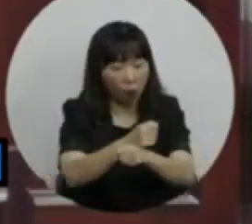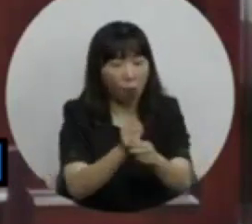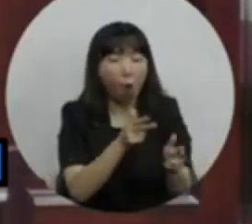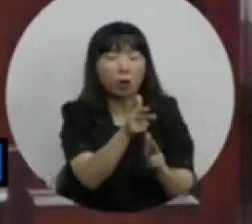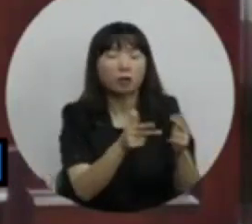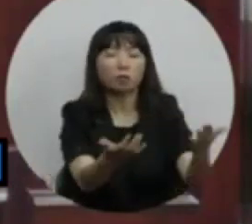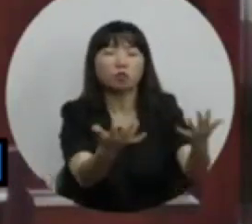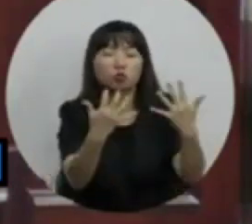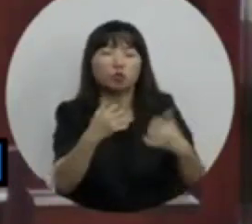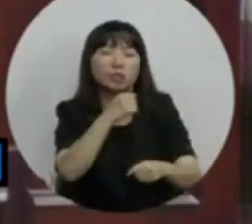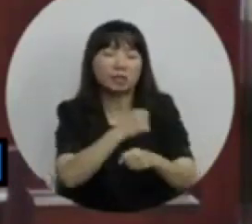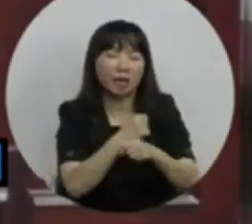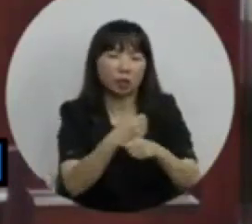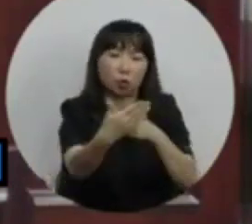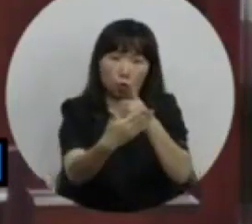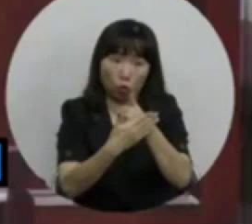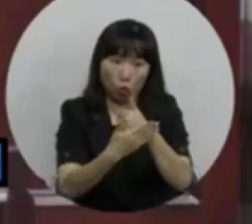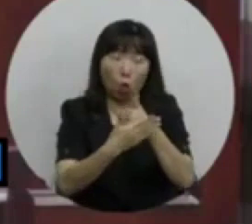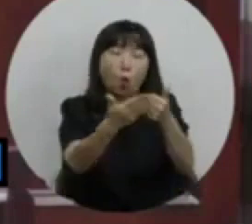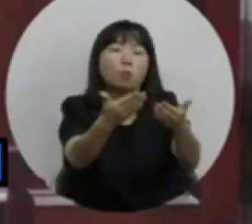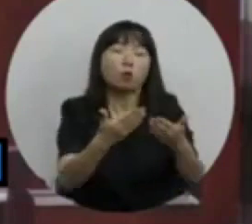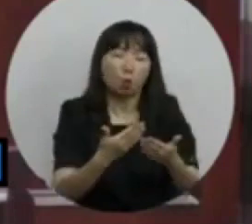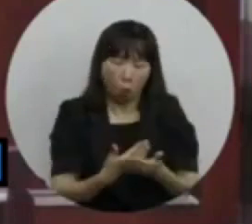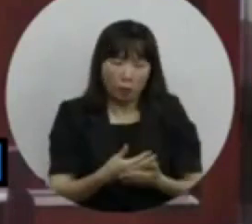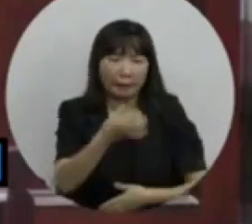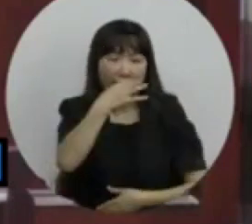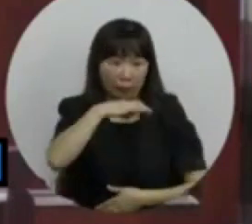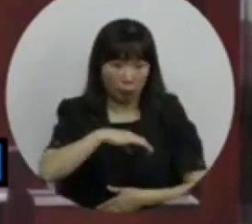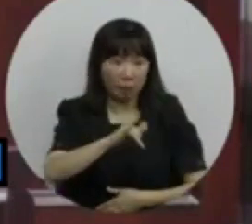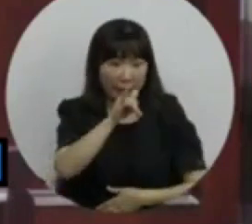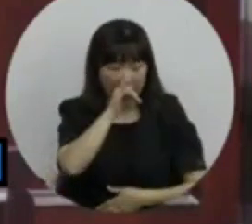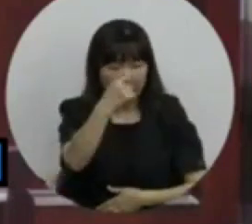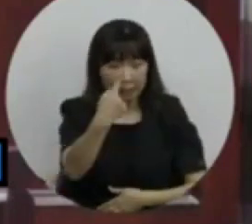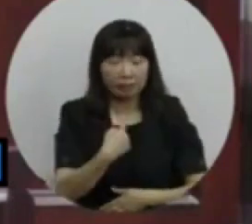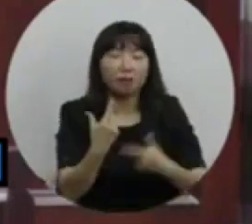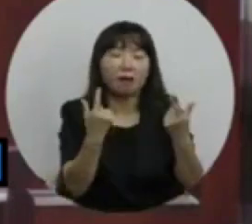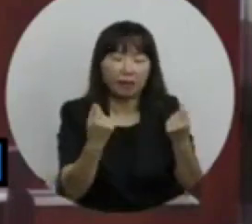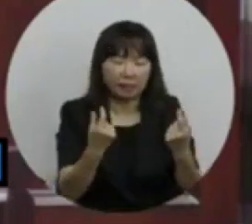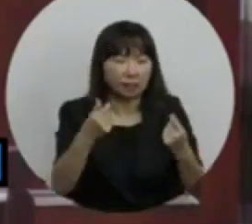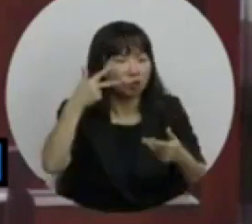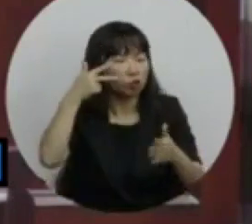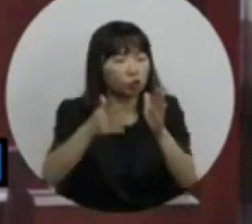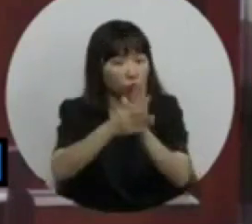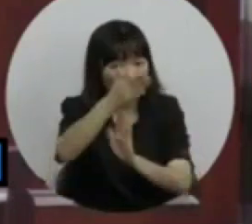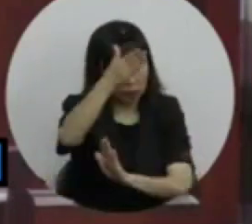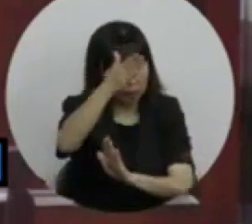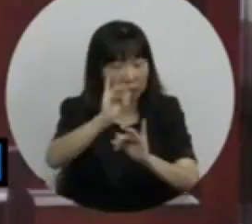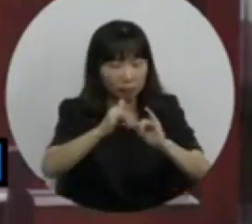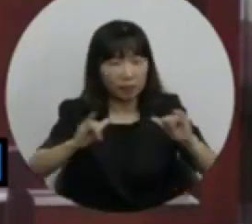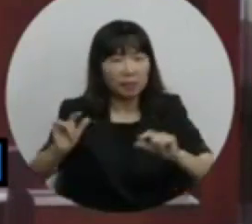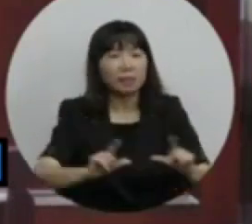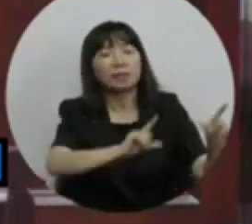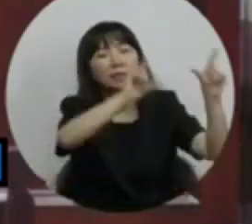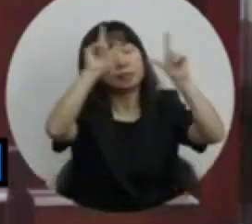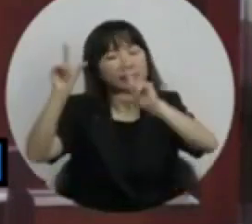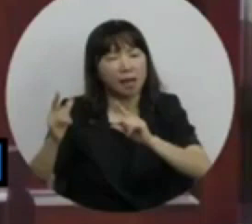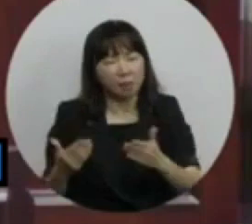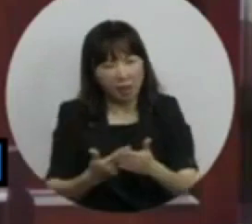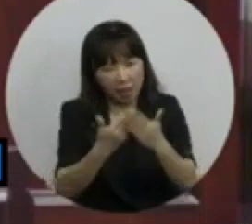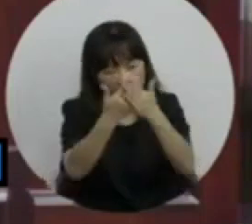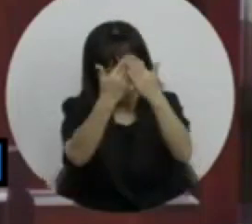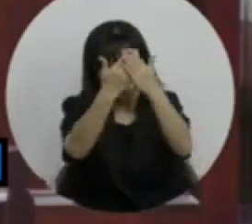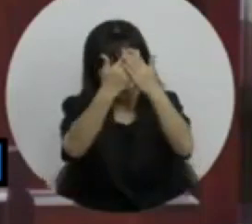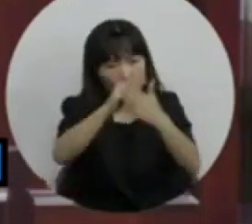성장에 도움을 주는 성과를 이끌었듯이 여주 시민이 삶의 질 향상을 꾀하는